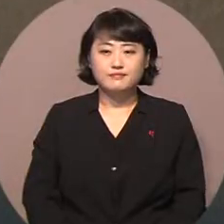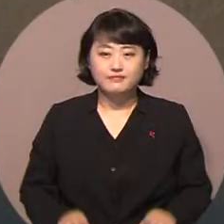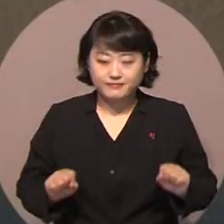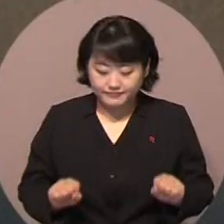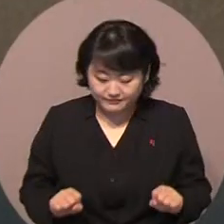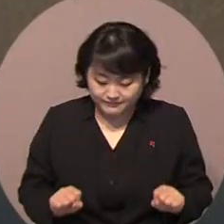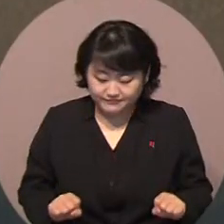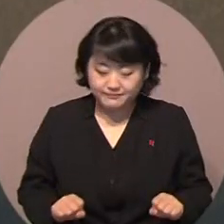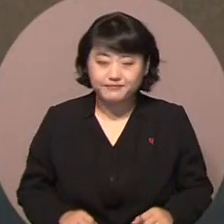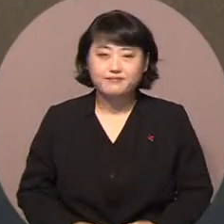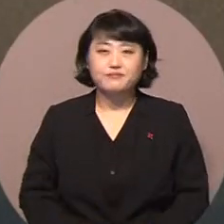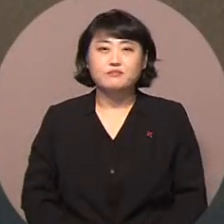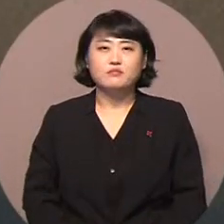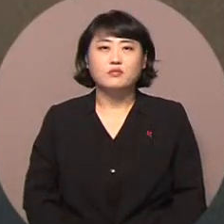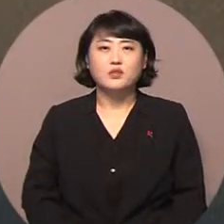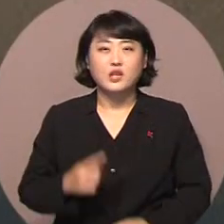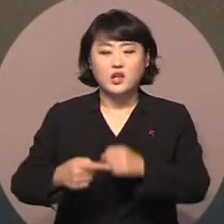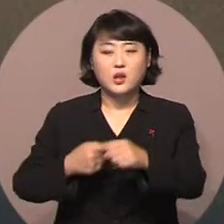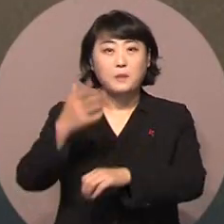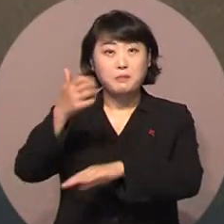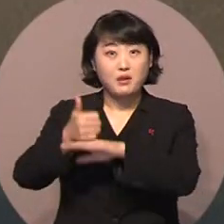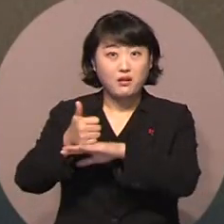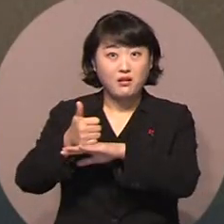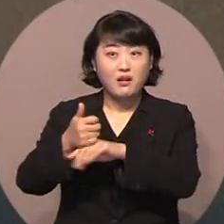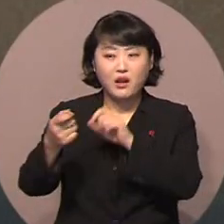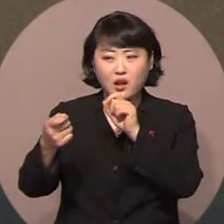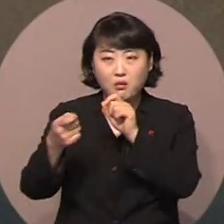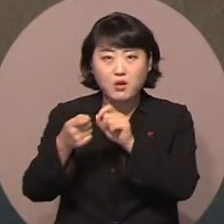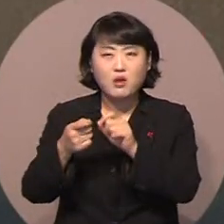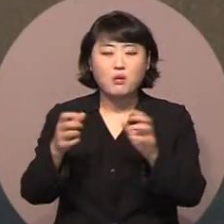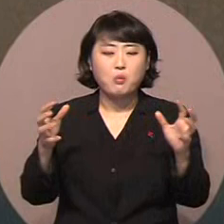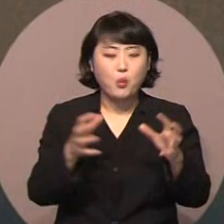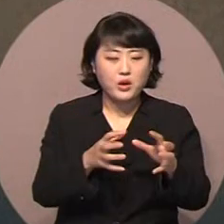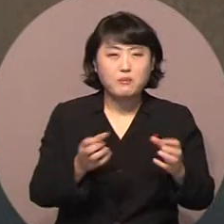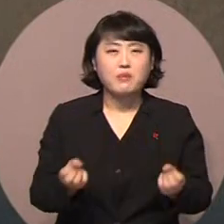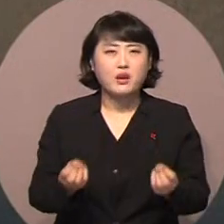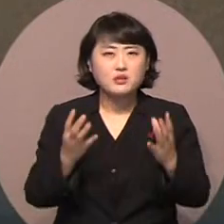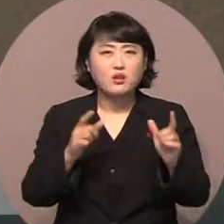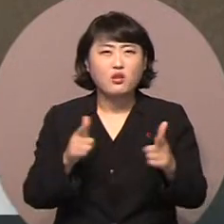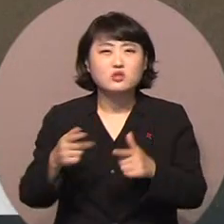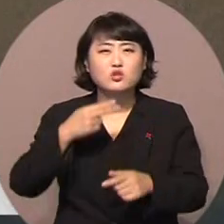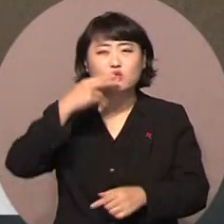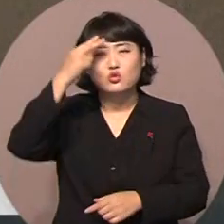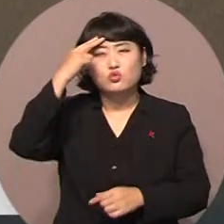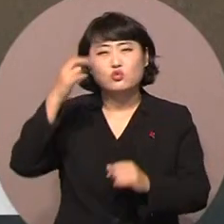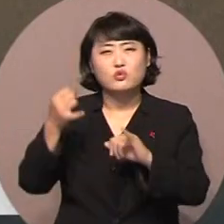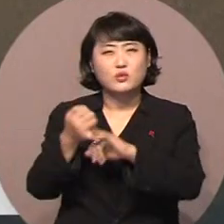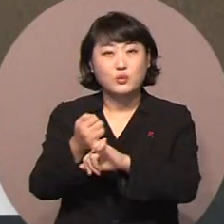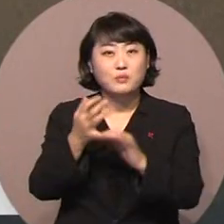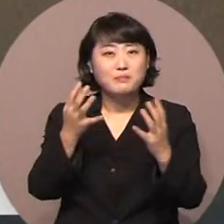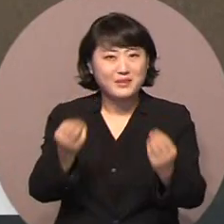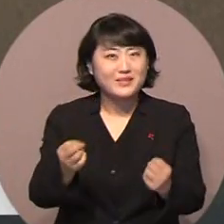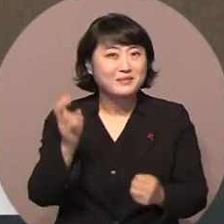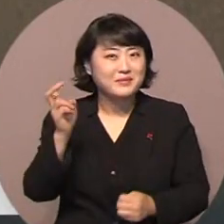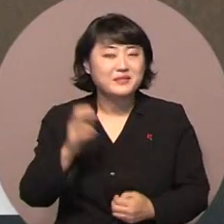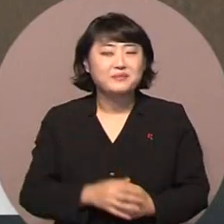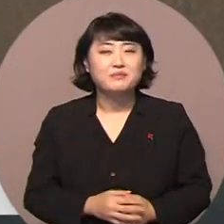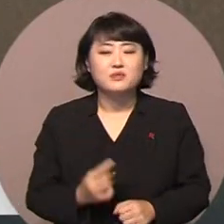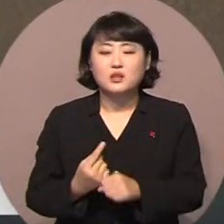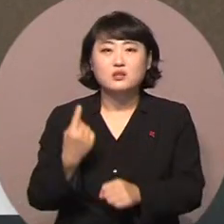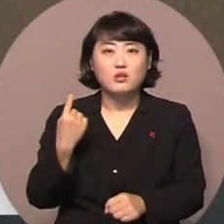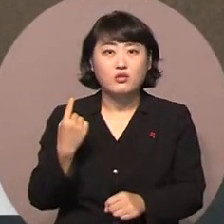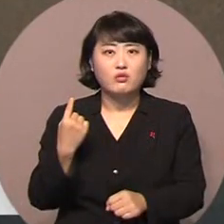여러분 안녕하십니까? 연말에 접어들면서 각종 모임이나 행사 등 술자리 약속 많으시죠? 지난해